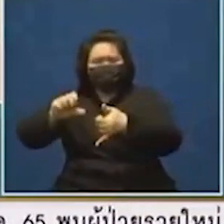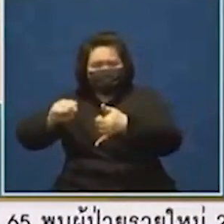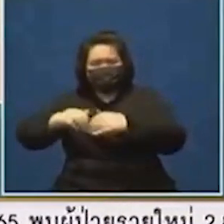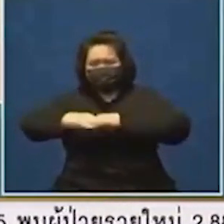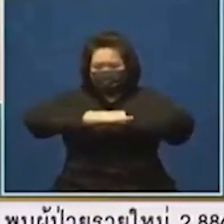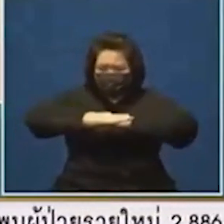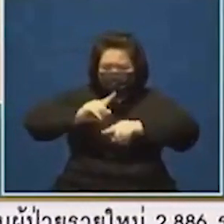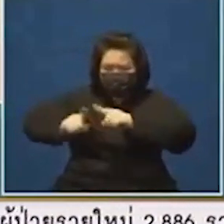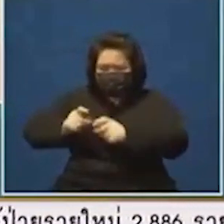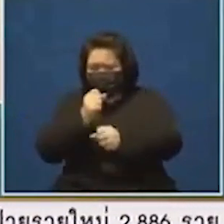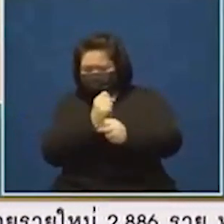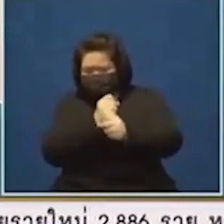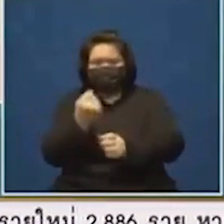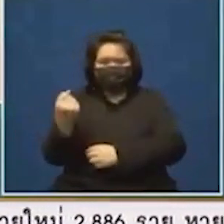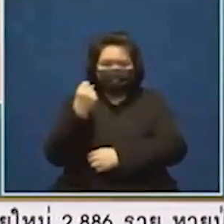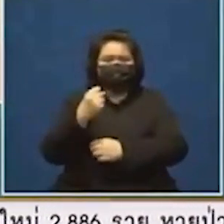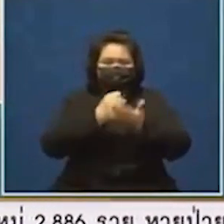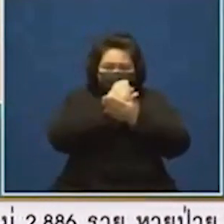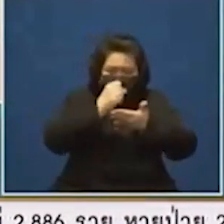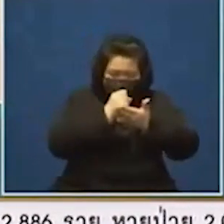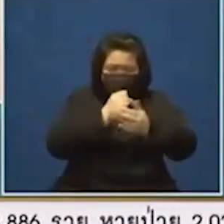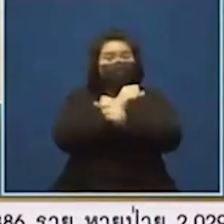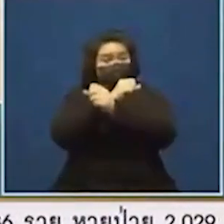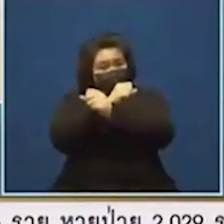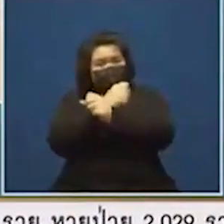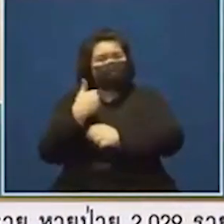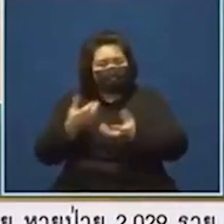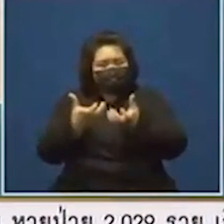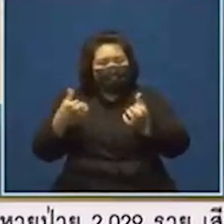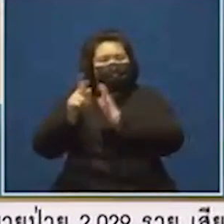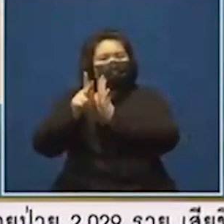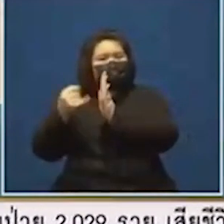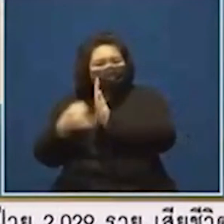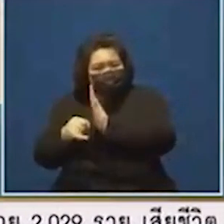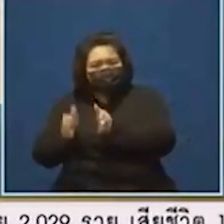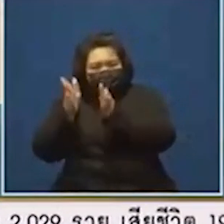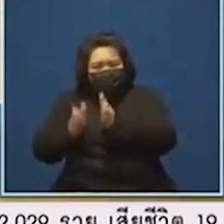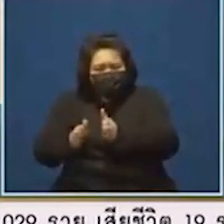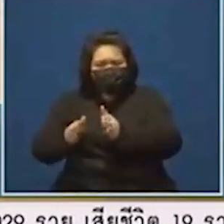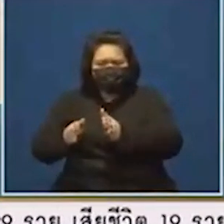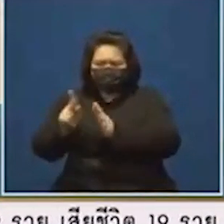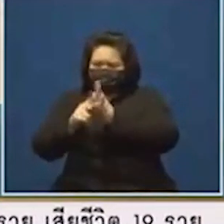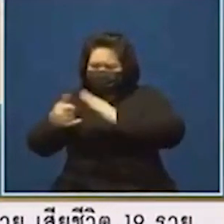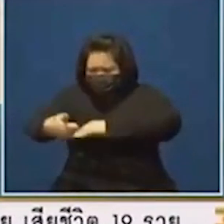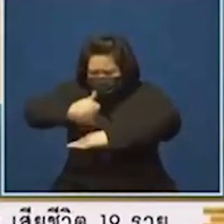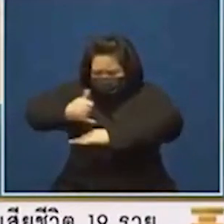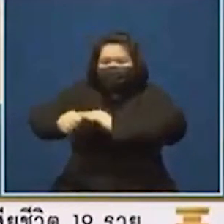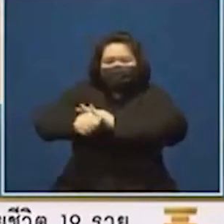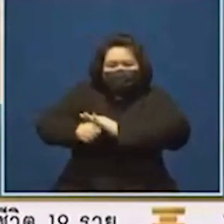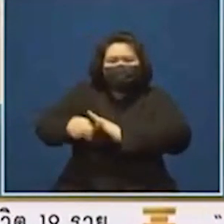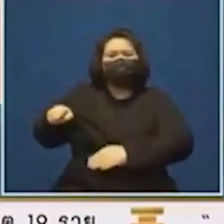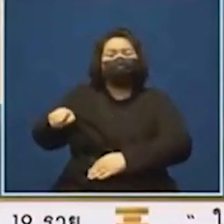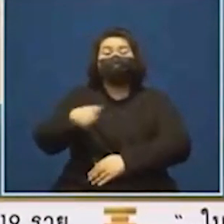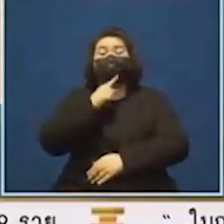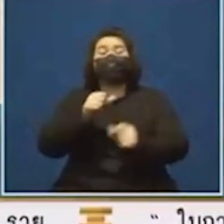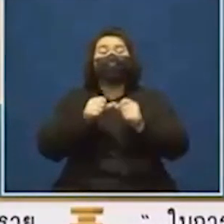สังคม เจ้านัทธรัทธ์และพากประชาชนขอใหแ้งเข้ามาามารถแ้งโดยตรมาที่นายกก็ได้ยินดีทจะตรวจสบใหดู่แลเรองคาม